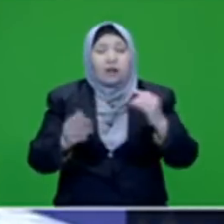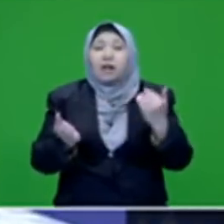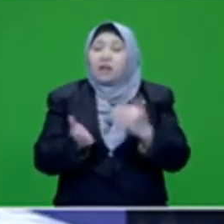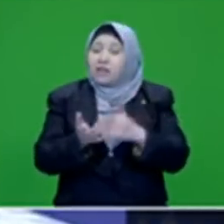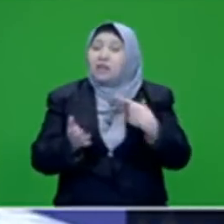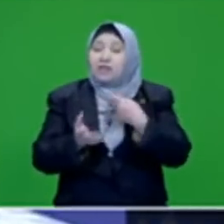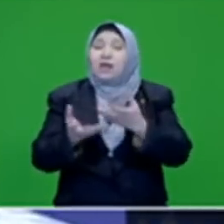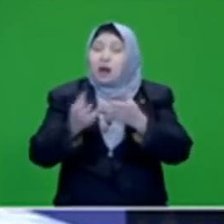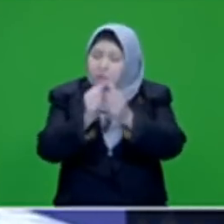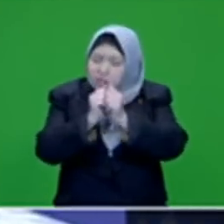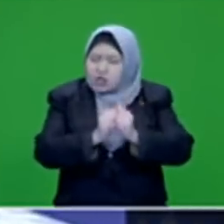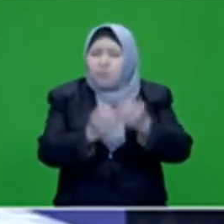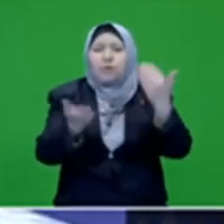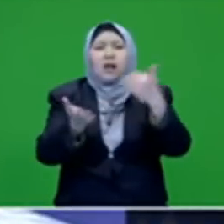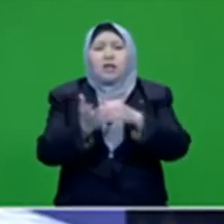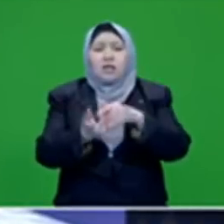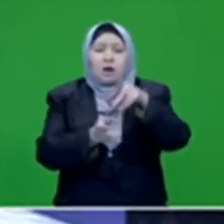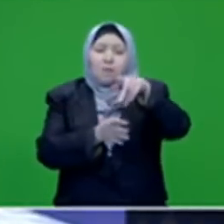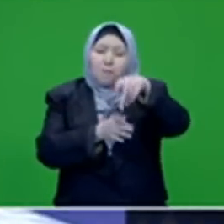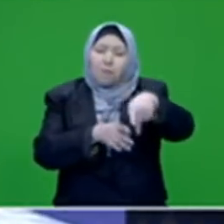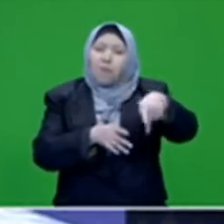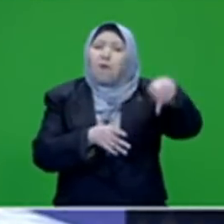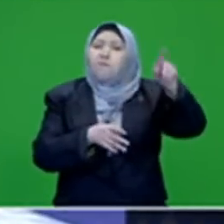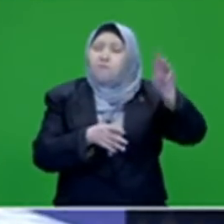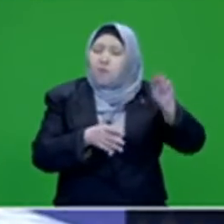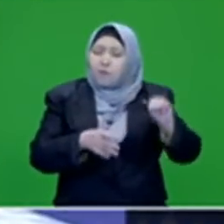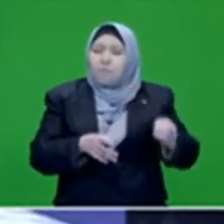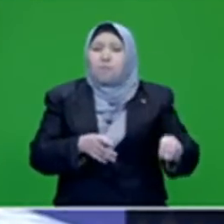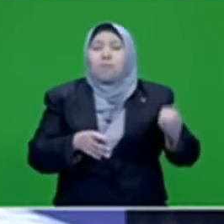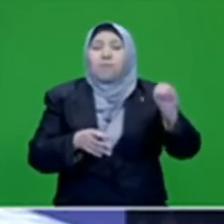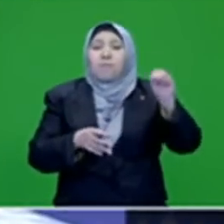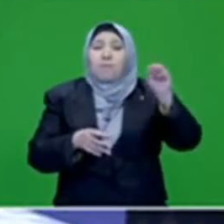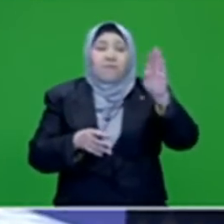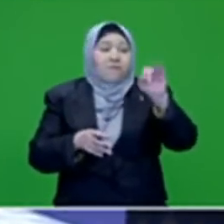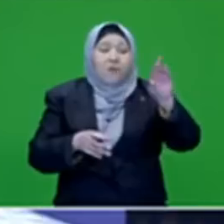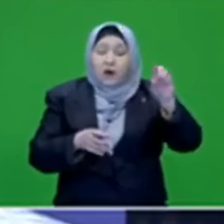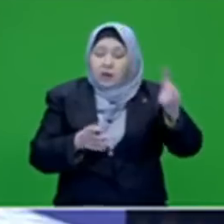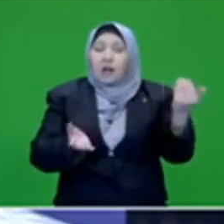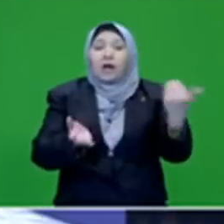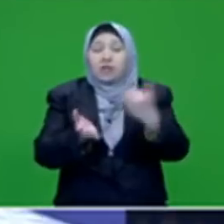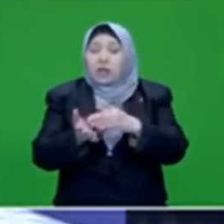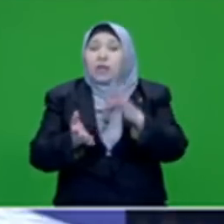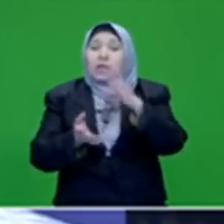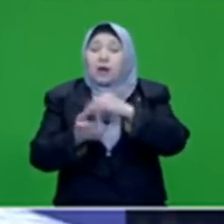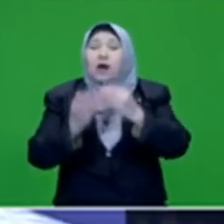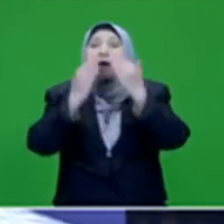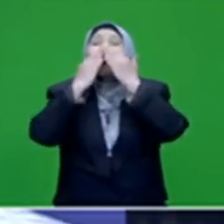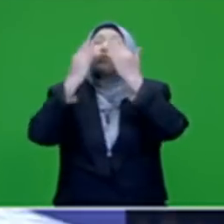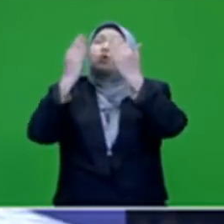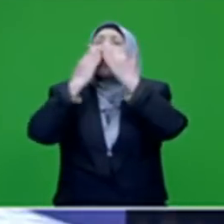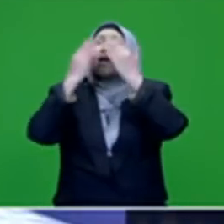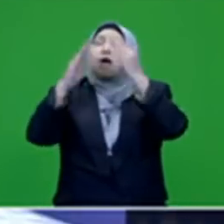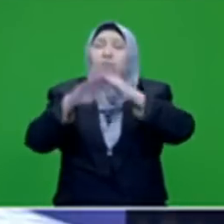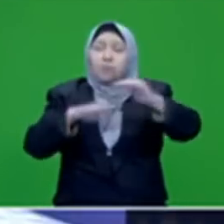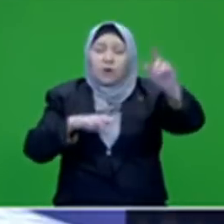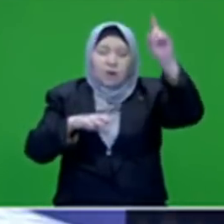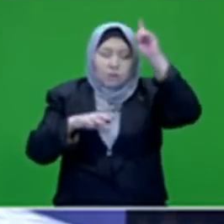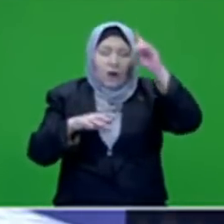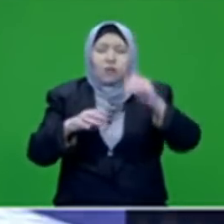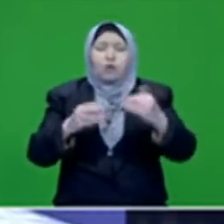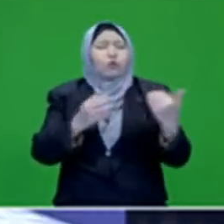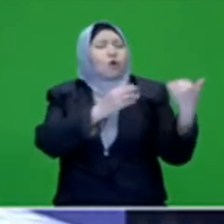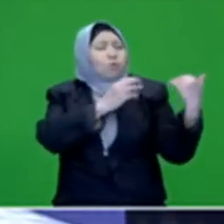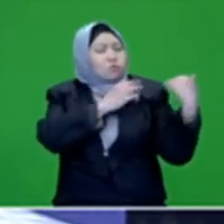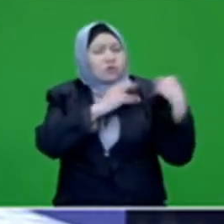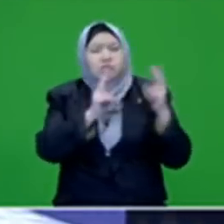dengan Profesor Madya Dr. Farid. Dan alhamdulillah hari ini subhanallah dengan kita kata tanggungjawab yang besar sekarang ini